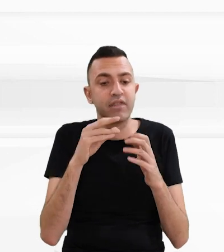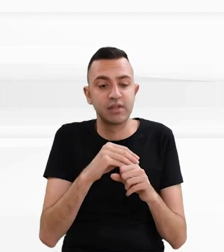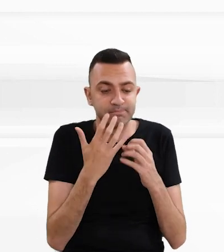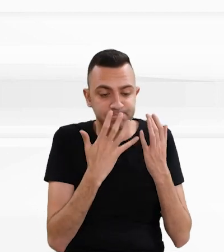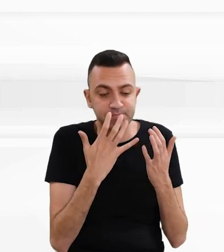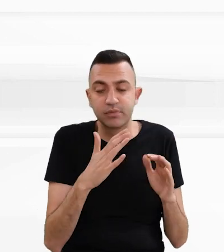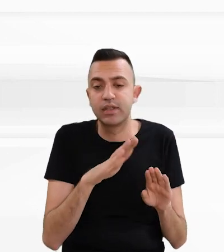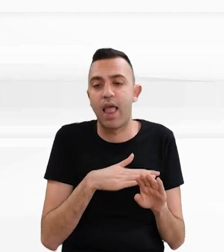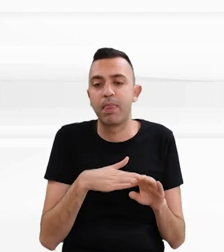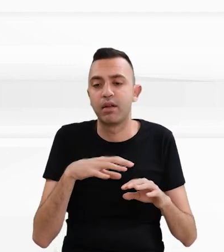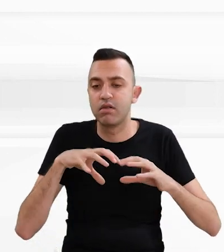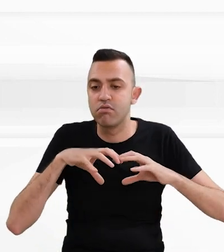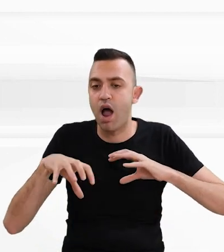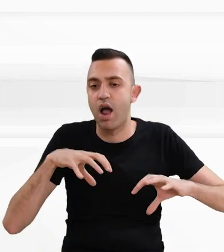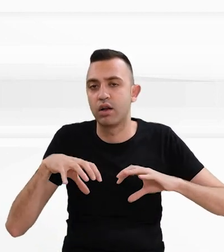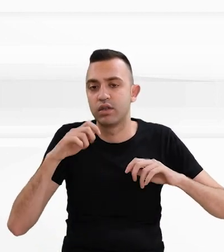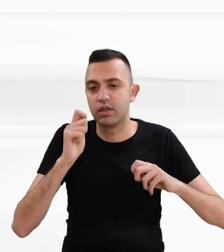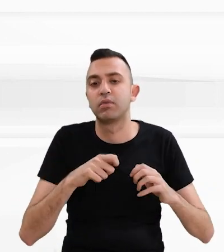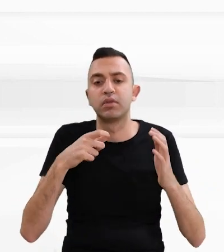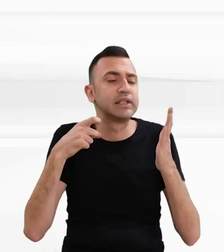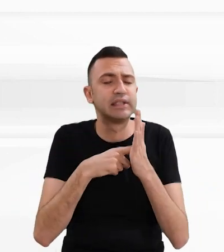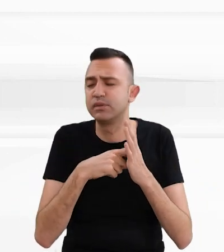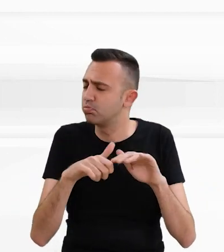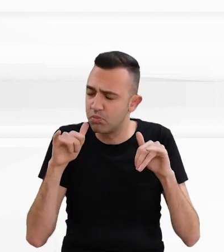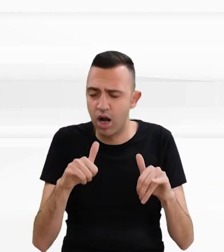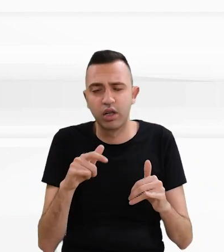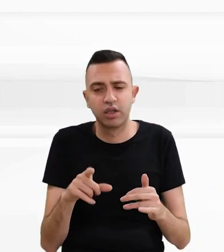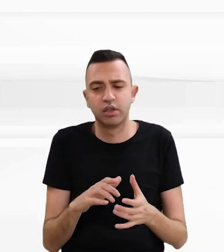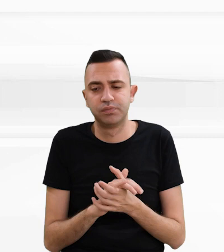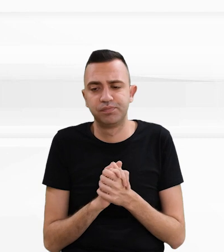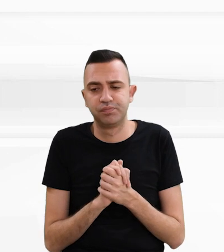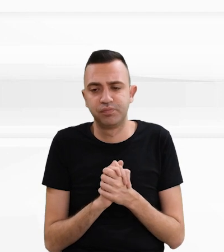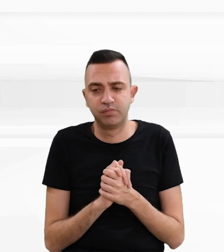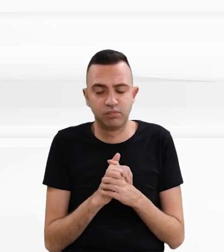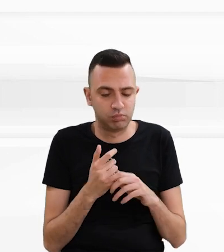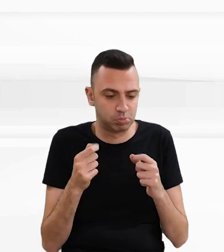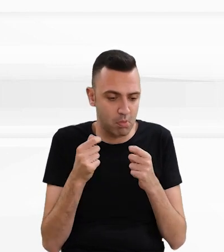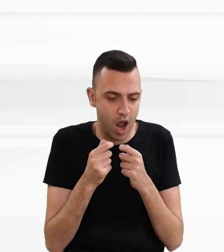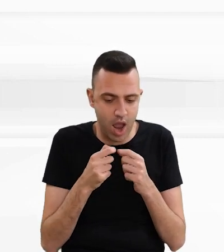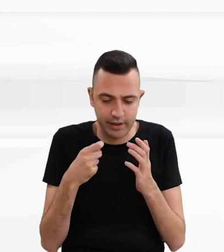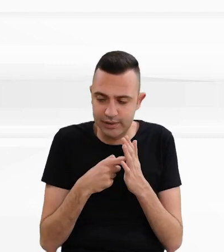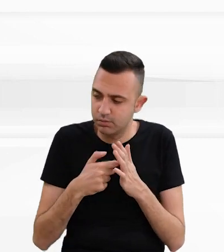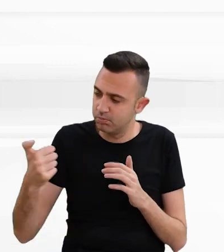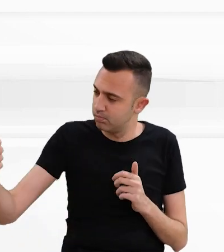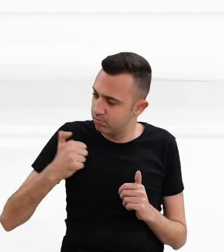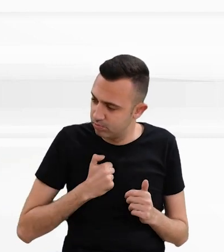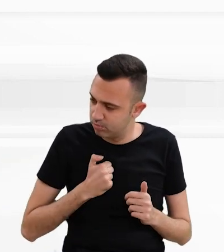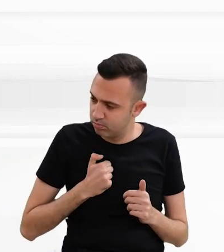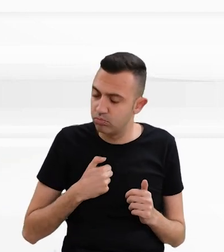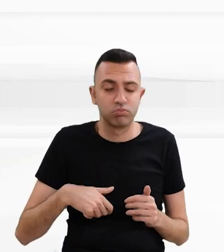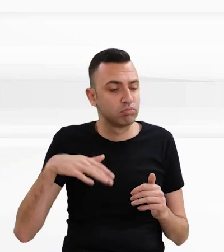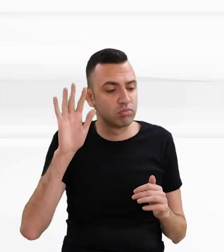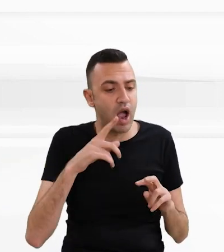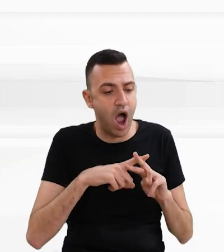Altı tanesini evinde beslediği kediler için ayrıldığı söylenmiş markaları aynı olan şimdi düşünelim ben acaba ağabeyim